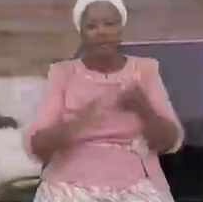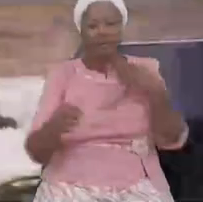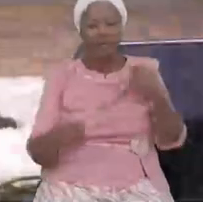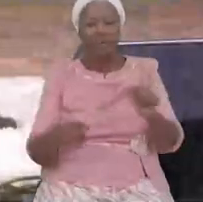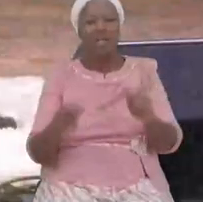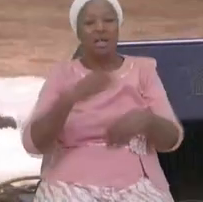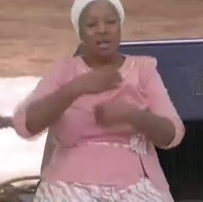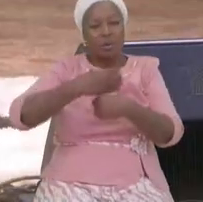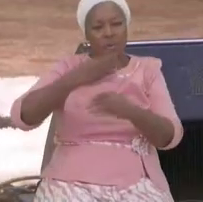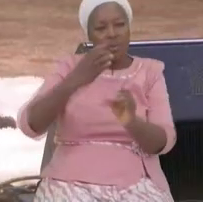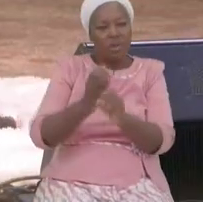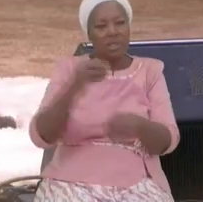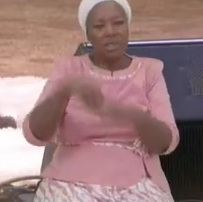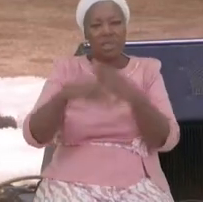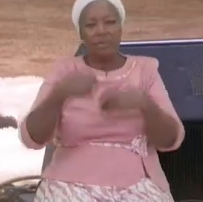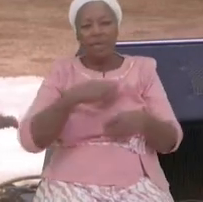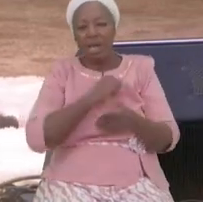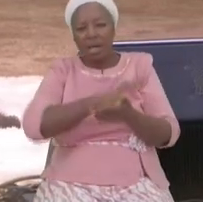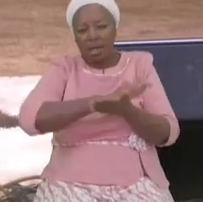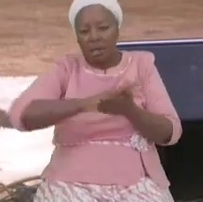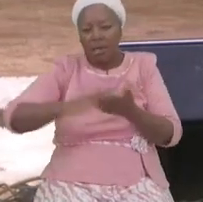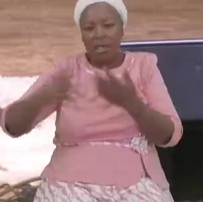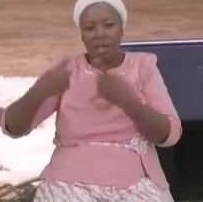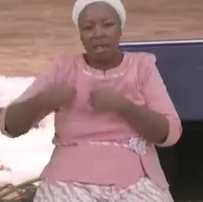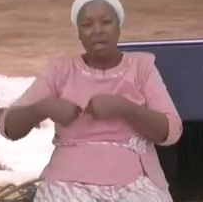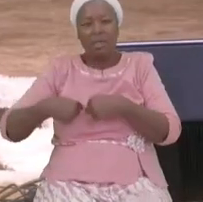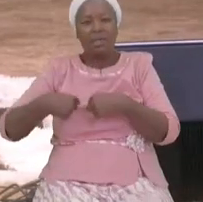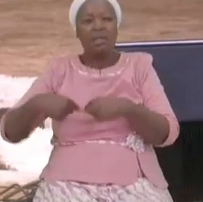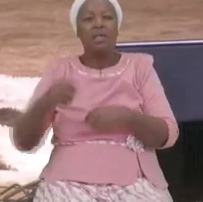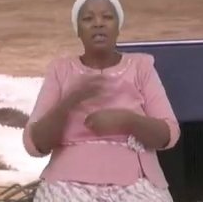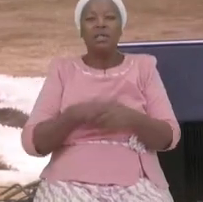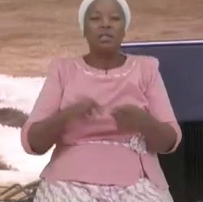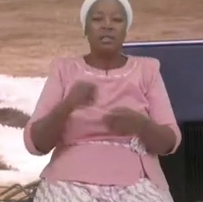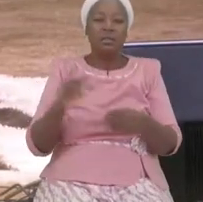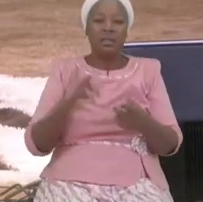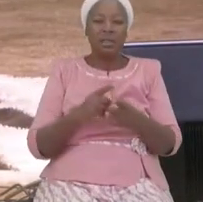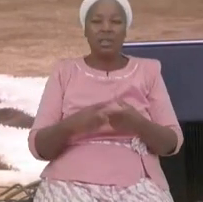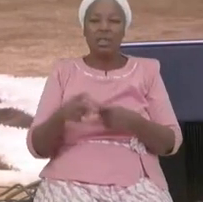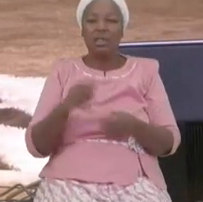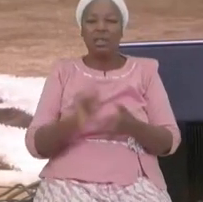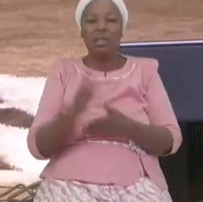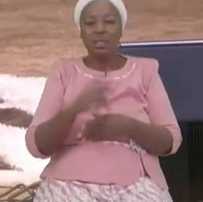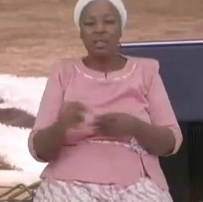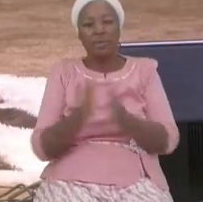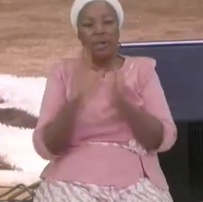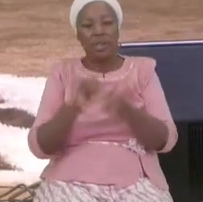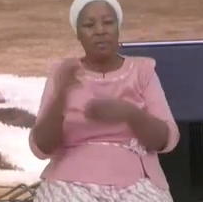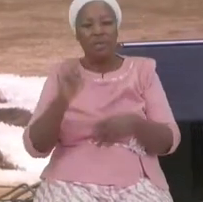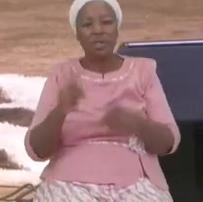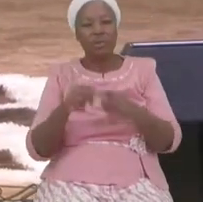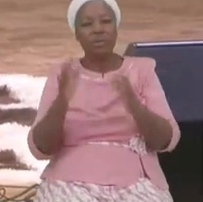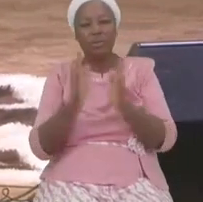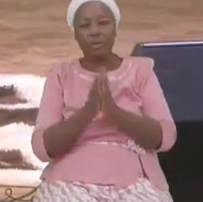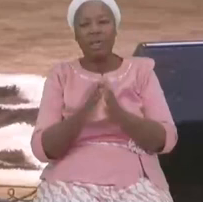Verset 12. Oh Dieu, crée en moi un cœur pur. C'est le type de prière que nous devons faire. Nous devons nous rassurer que nos cœurs sont